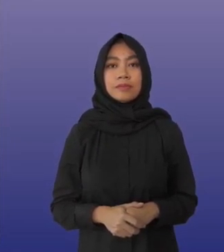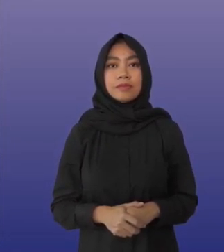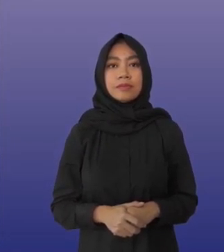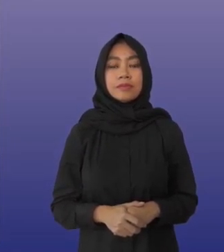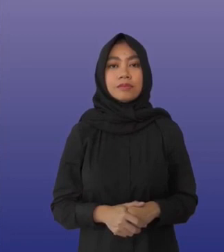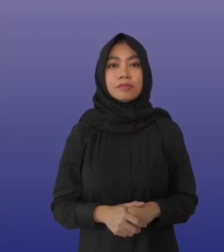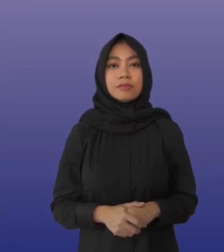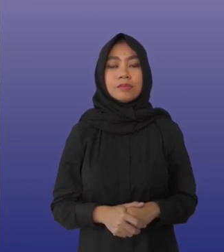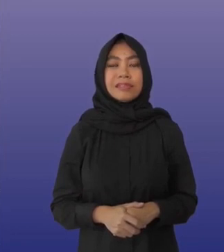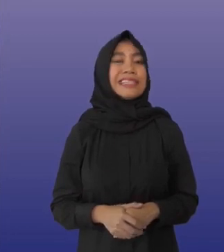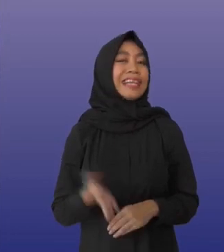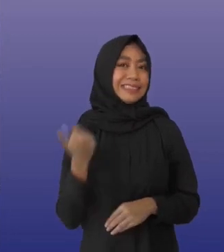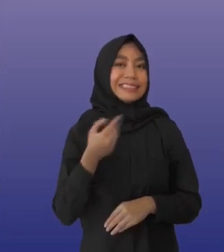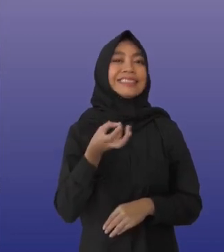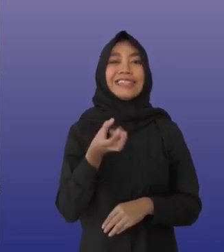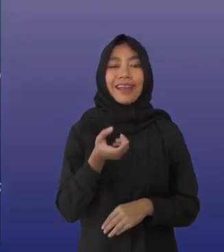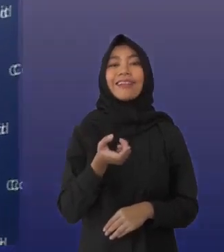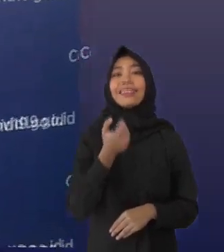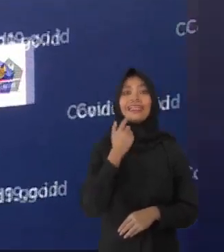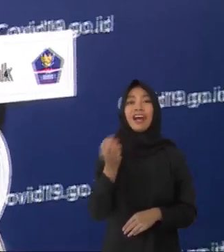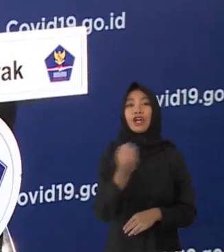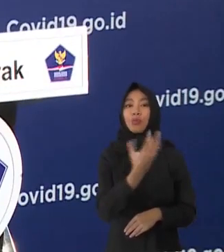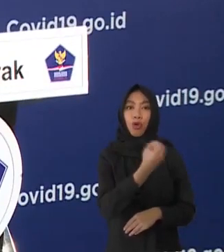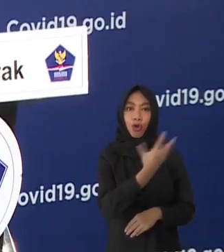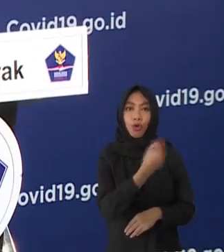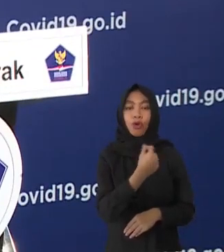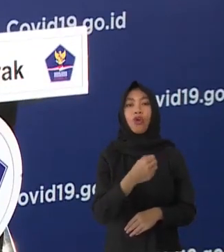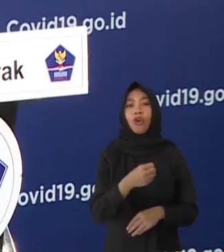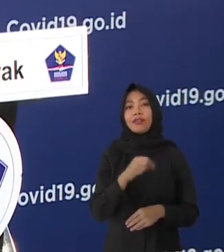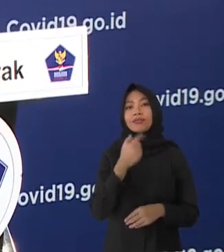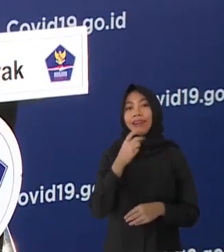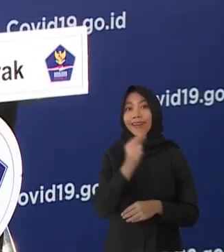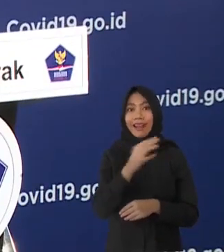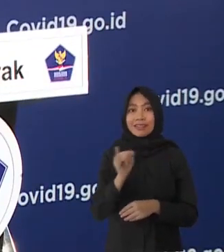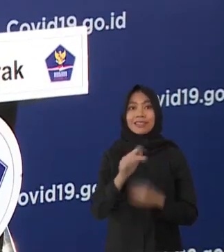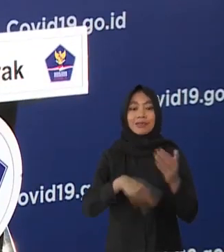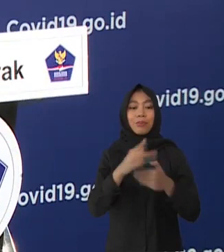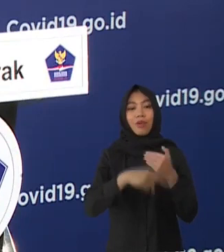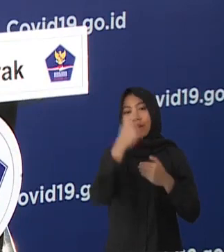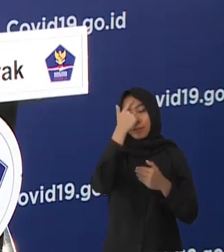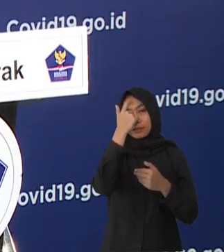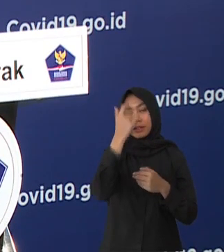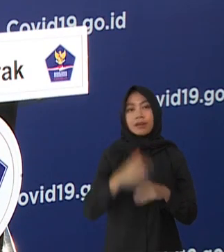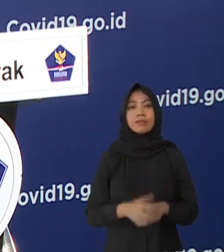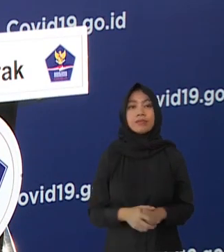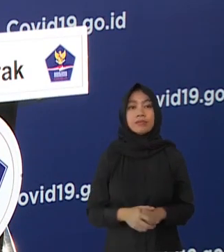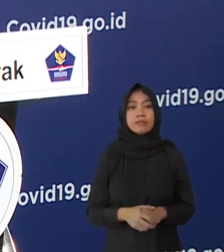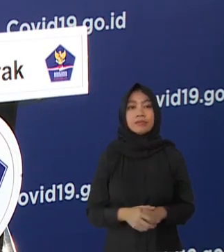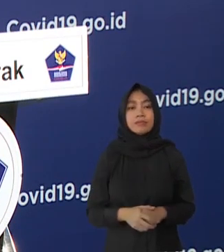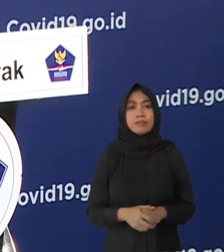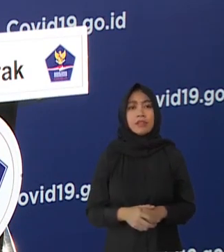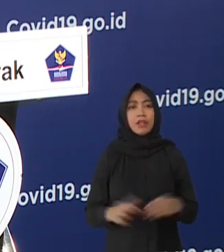Ya, itu beberapa hal yang kemudian perlu diketahui oleh masyarakat banyak, oleh kita semua. Bahwa respon